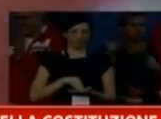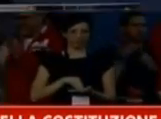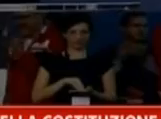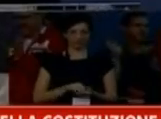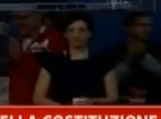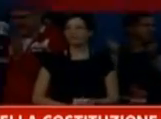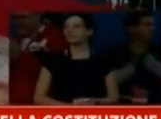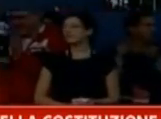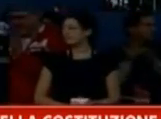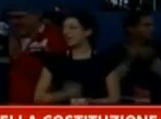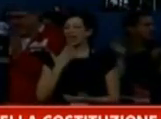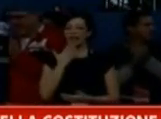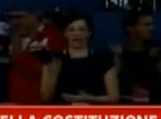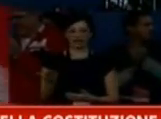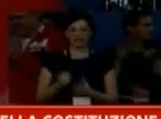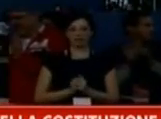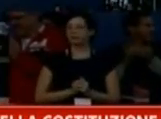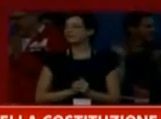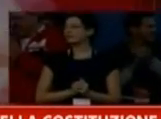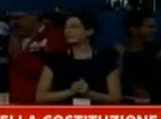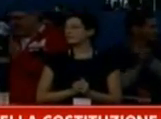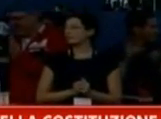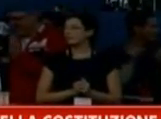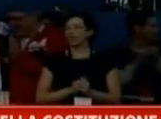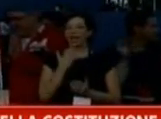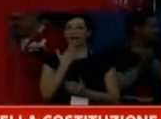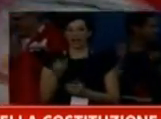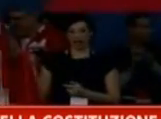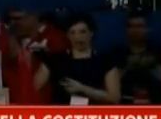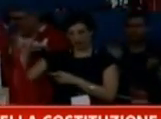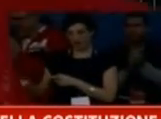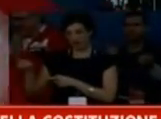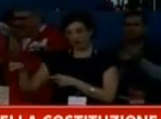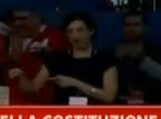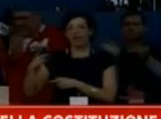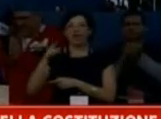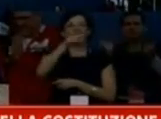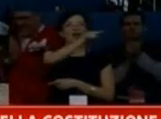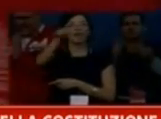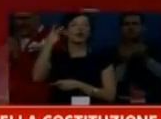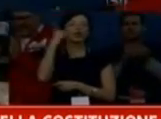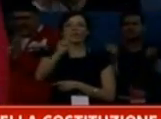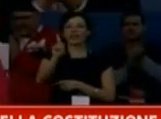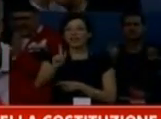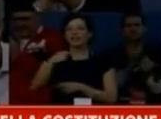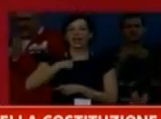Grazie. Grazie a Gustavo Zagrebelsky. Voi non lo potete vedere, ma Piazza del Popolo è